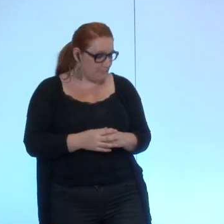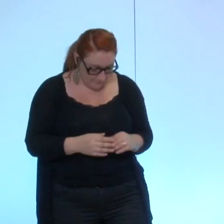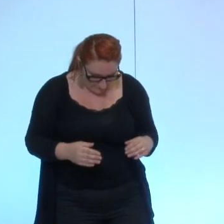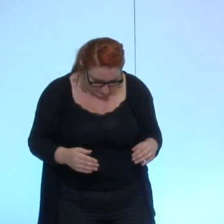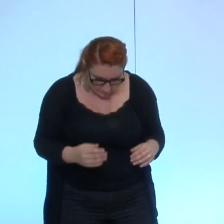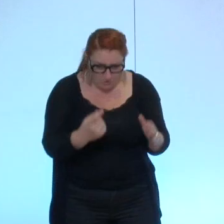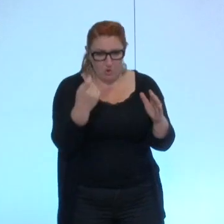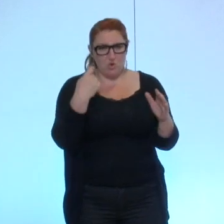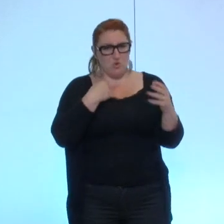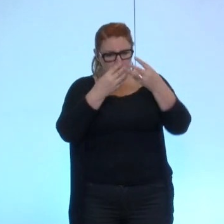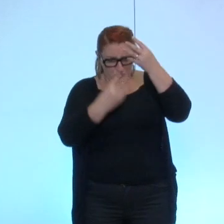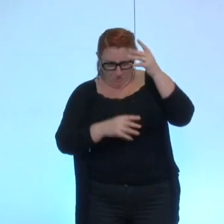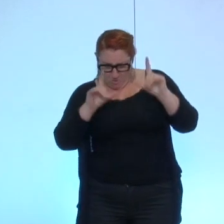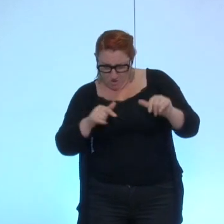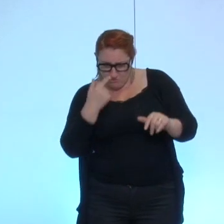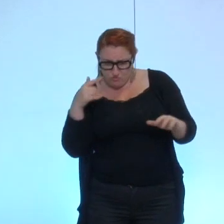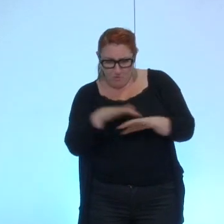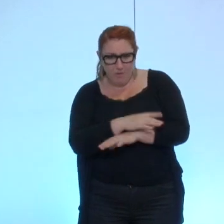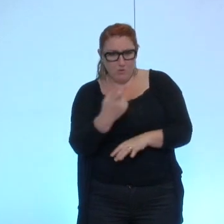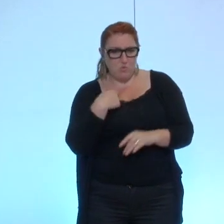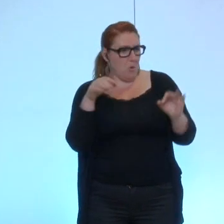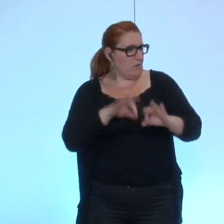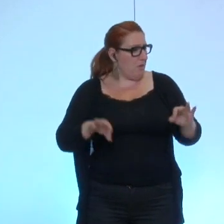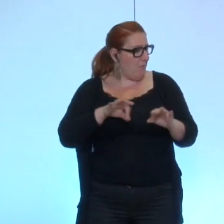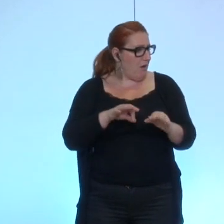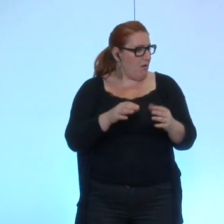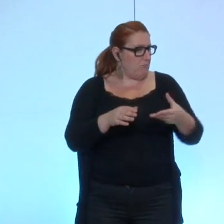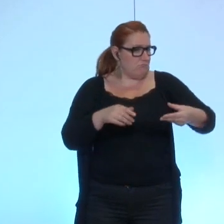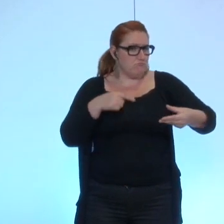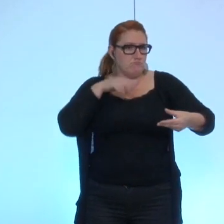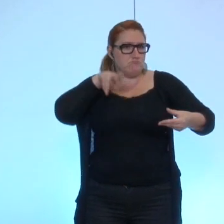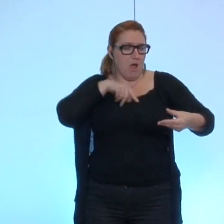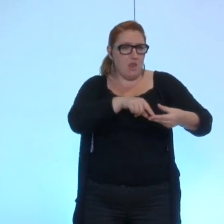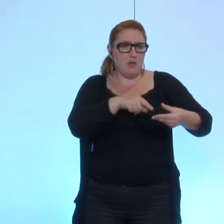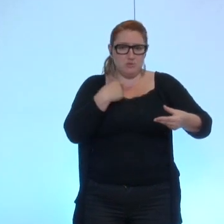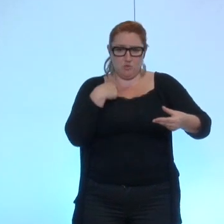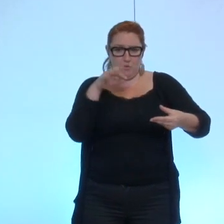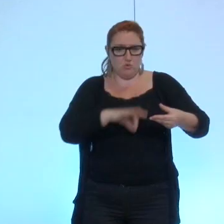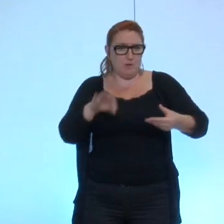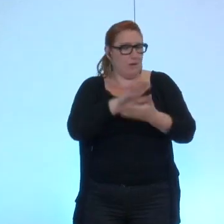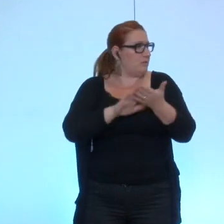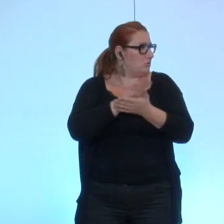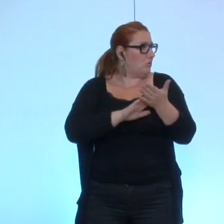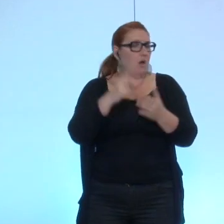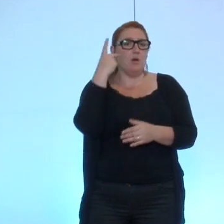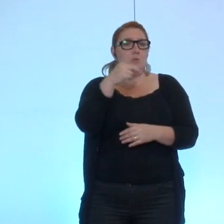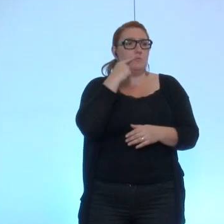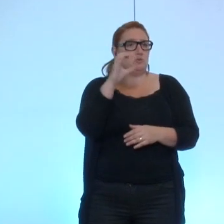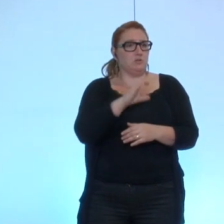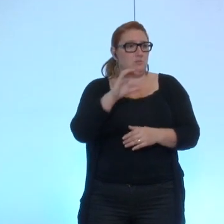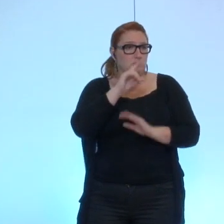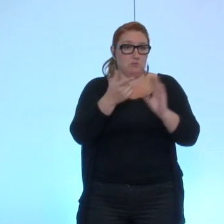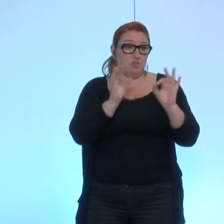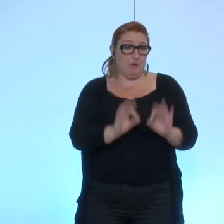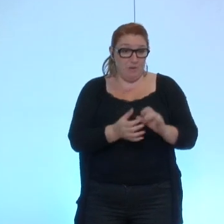ils sont numérotés les amendements je ne vois pas les numéros il n pas de numéros sur ma liasse à moi je n pas de numéros donc excusez-moi je reprends l'amendement de monsieur Chamussy oui mais je n pas donc